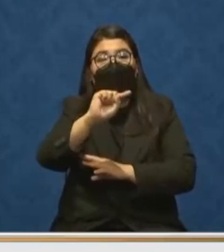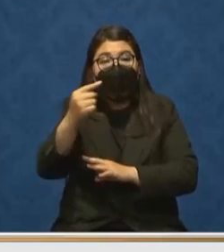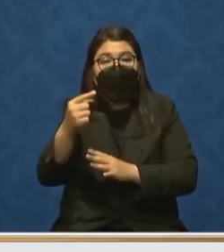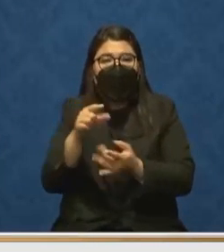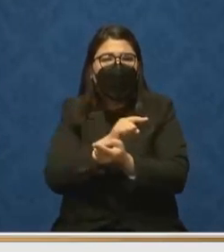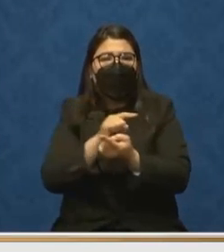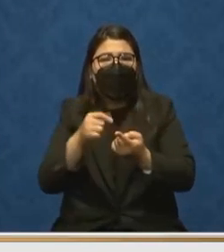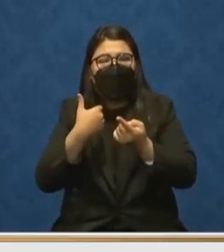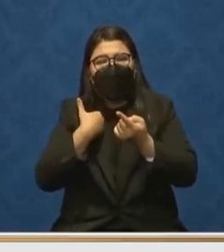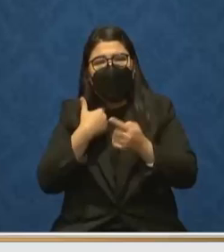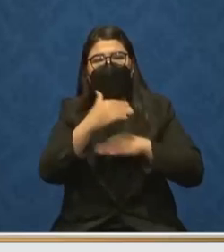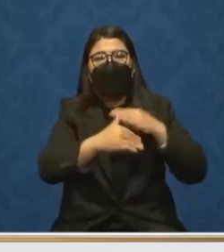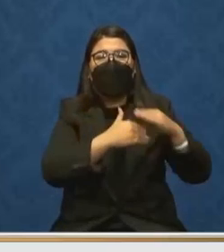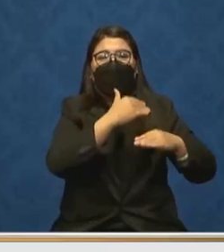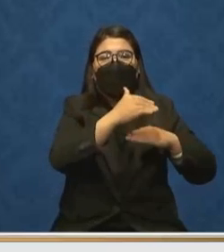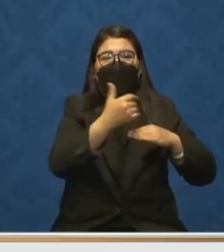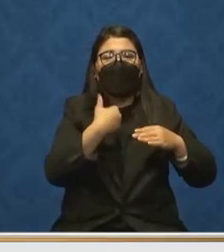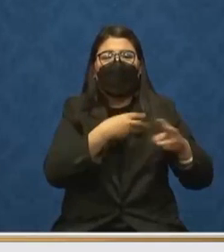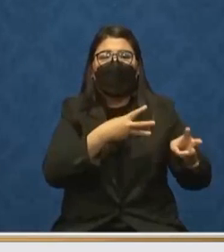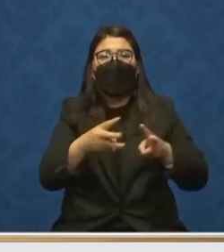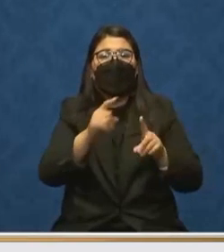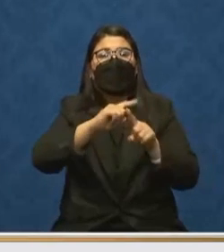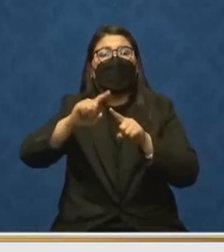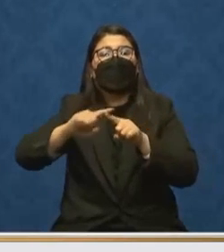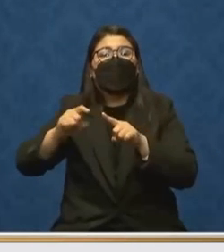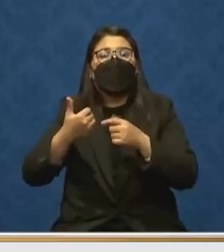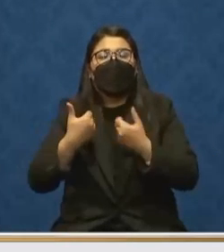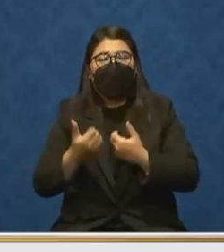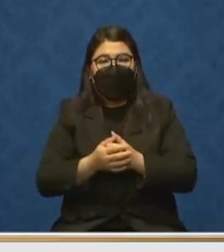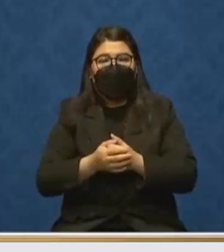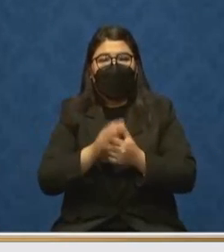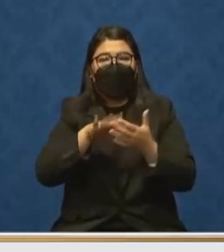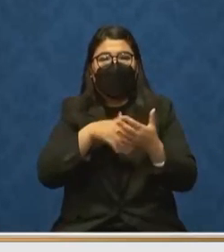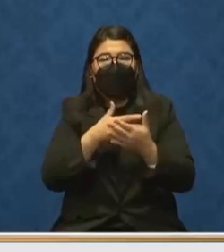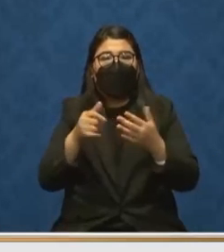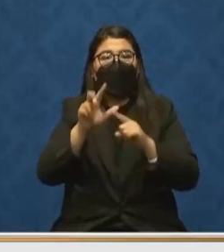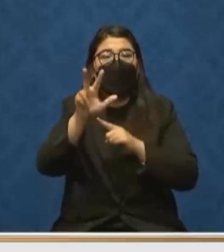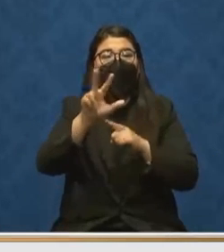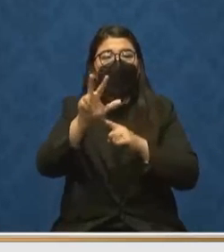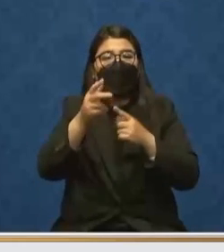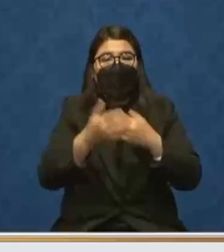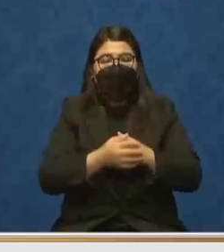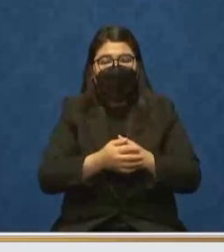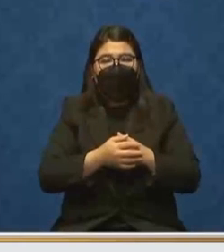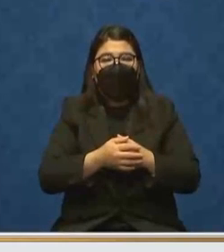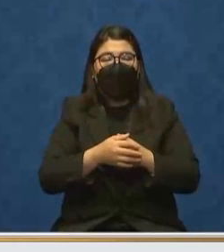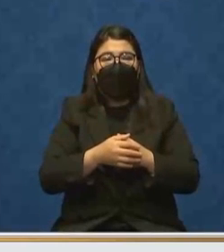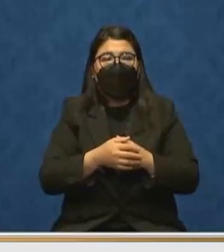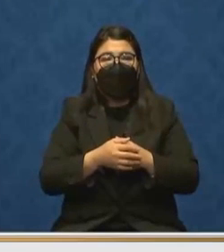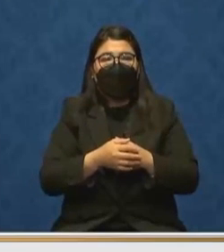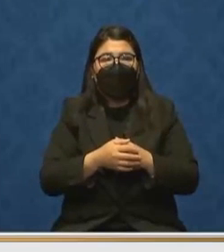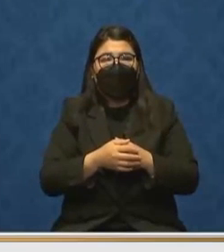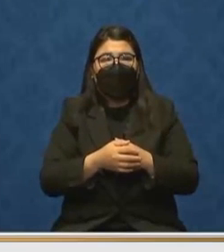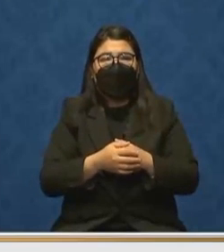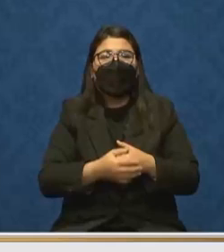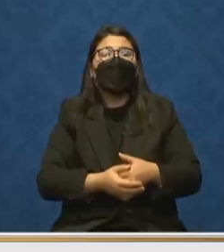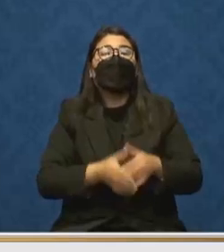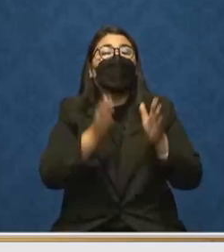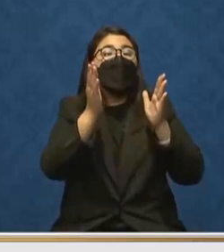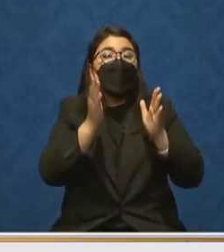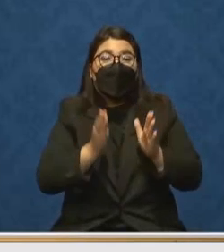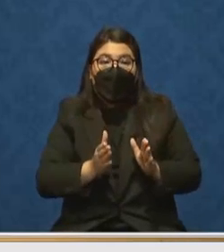ครงสร้างพื้นฐานของประเทศในมิติต่างๆยุทธศาสตร์ที่3การพัฒนาและเสริมสร้างศักยภาพทรัพยากรมนุษ